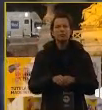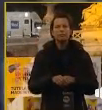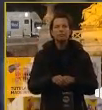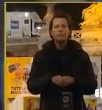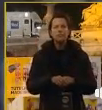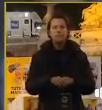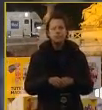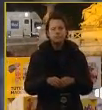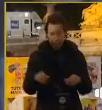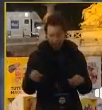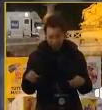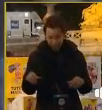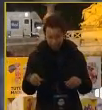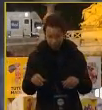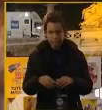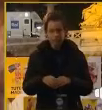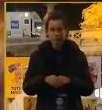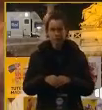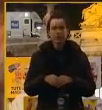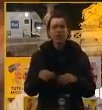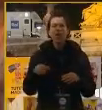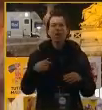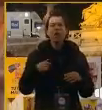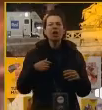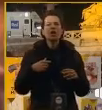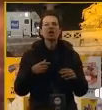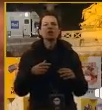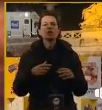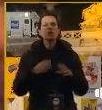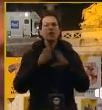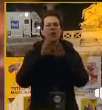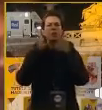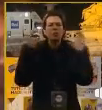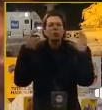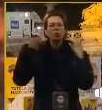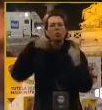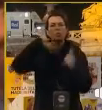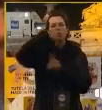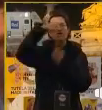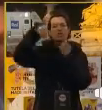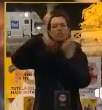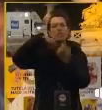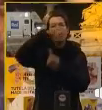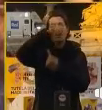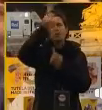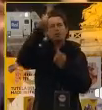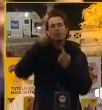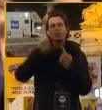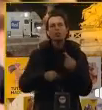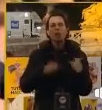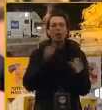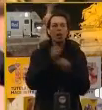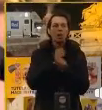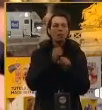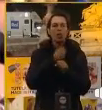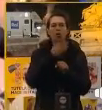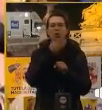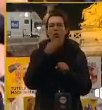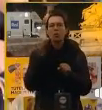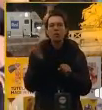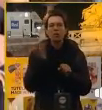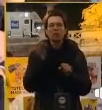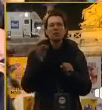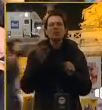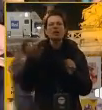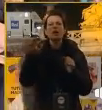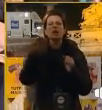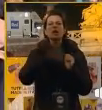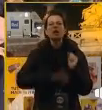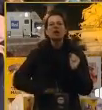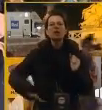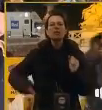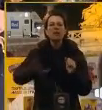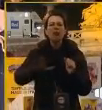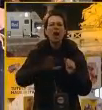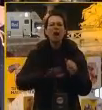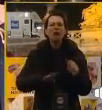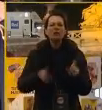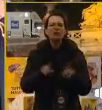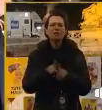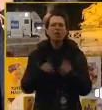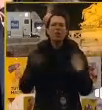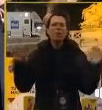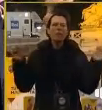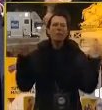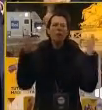andando in giro per l'Italia. È stato un lavoro veramente straordinario. Le piazze forse sono un po' passate di moda, non lo so,